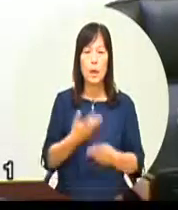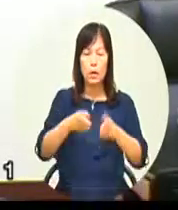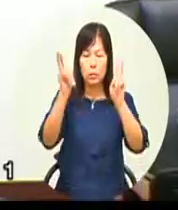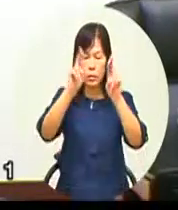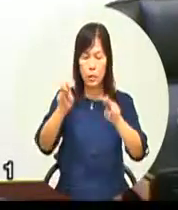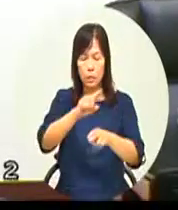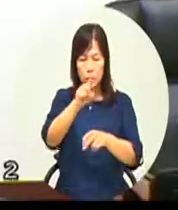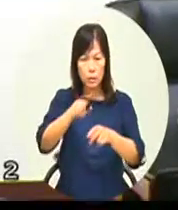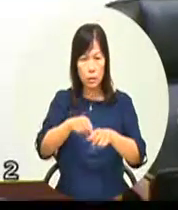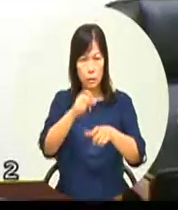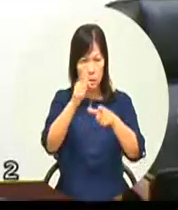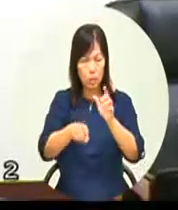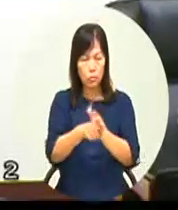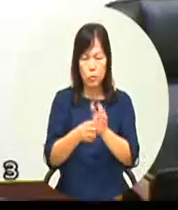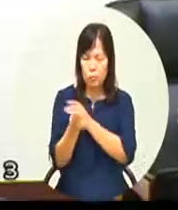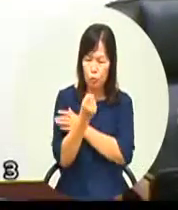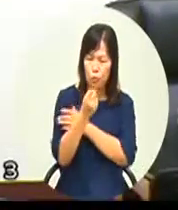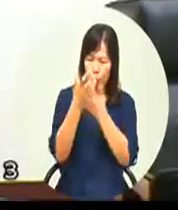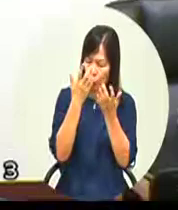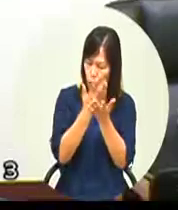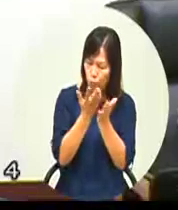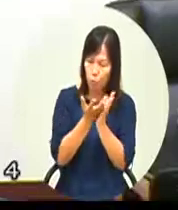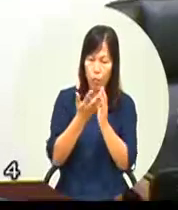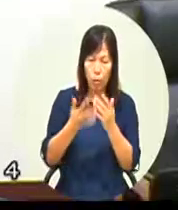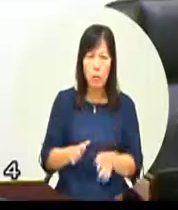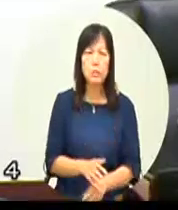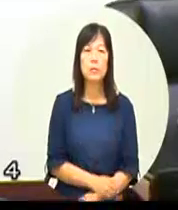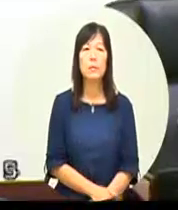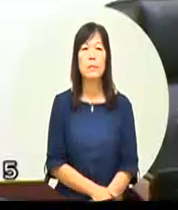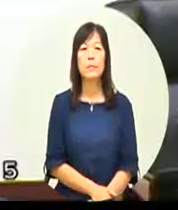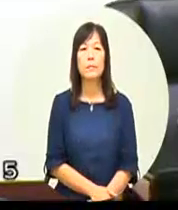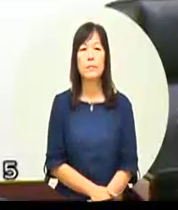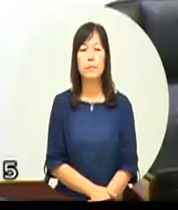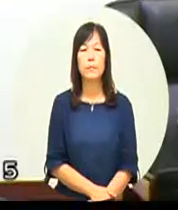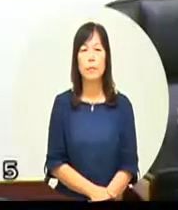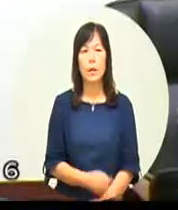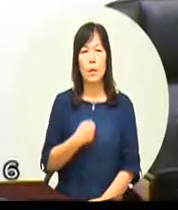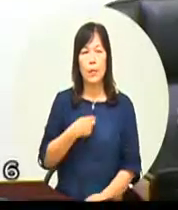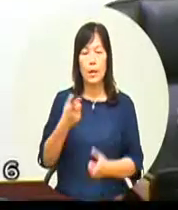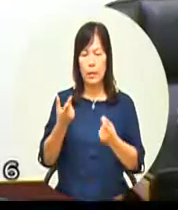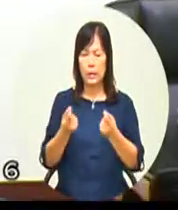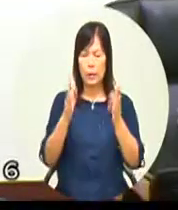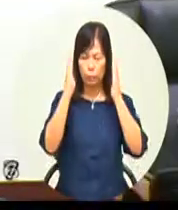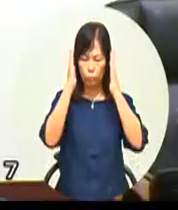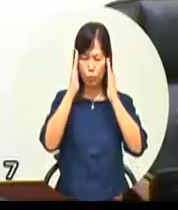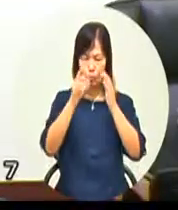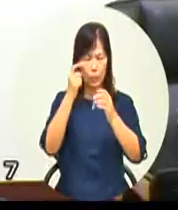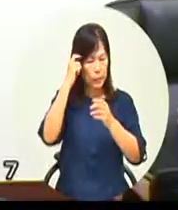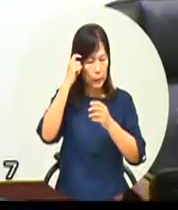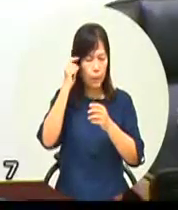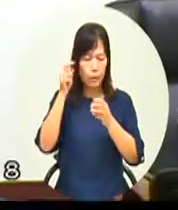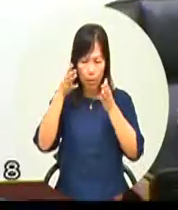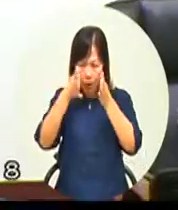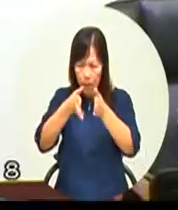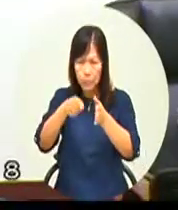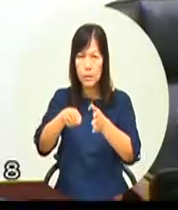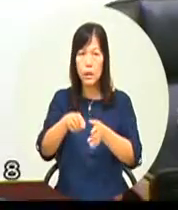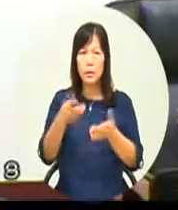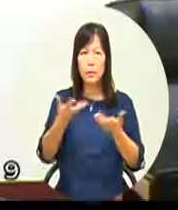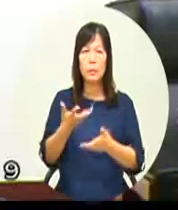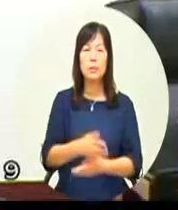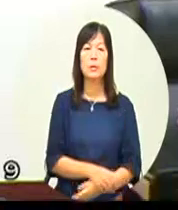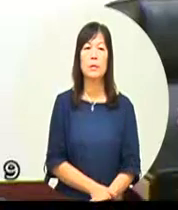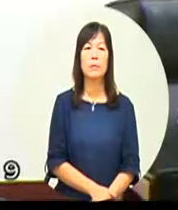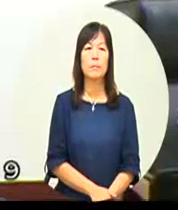们在这一块也努力很多，那所以说我想这是我们持一个正面的态度来看这样的一个